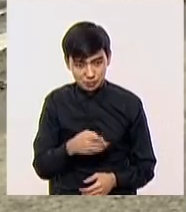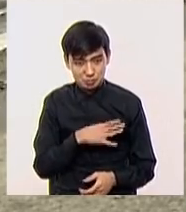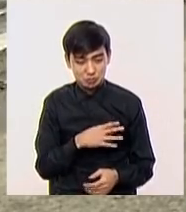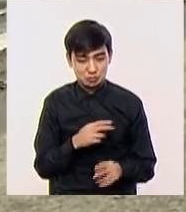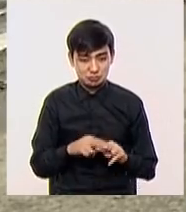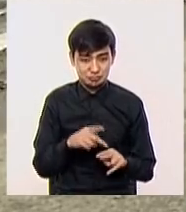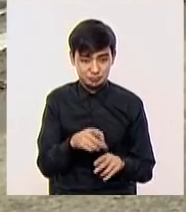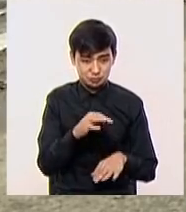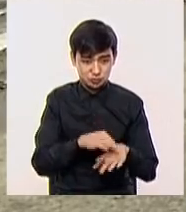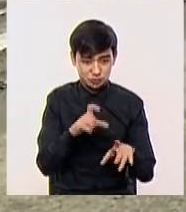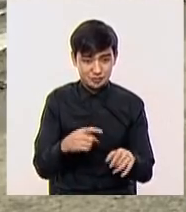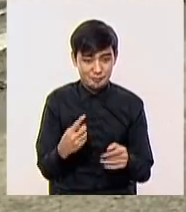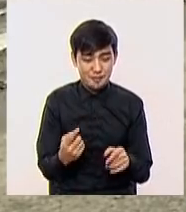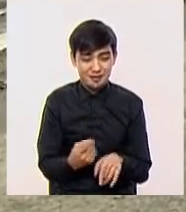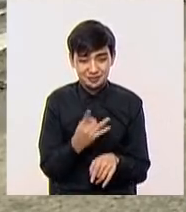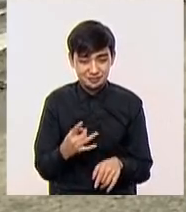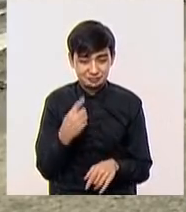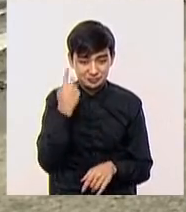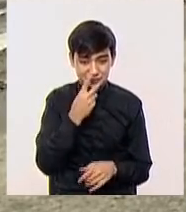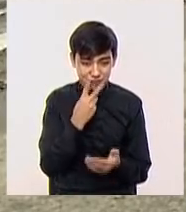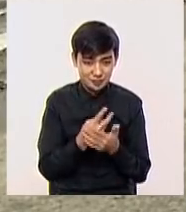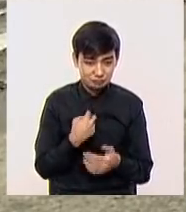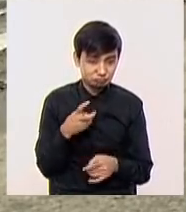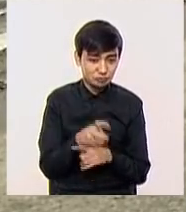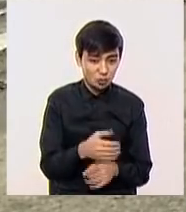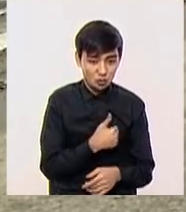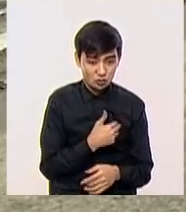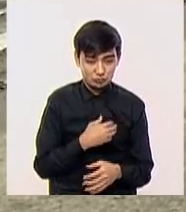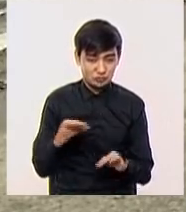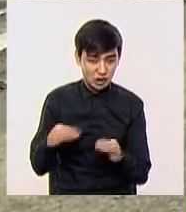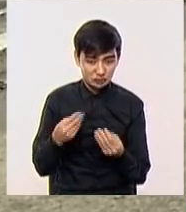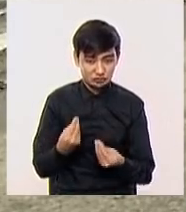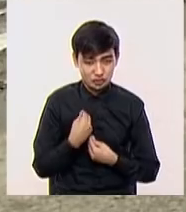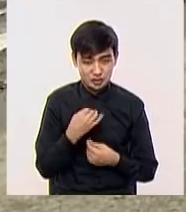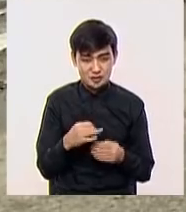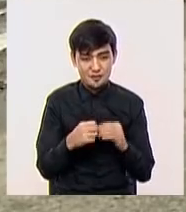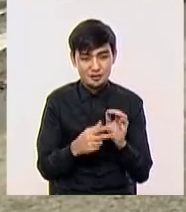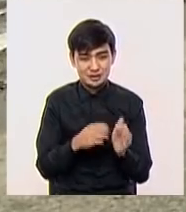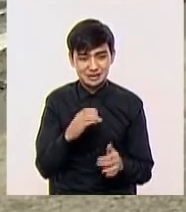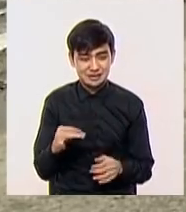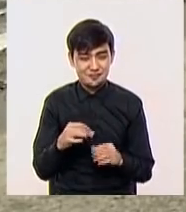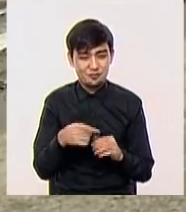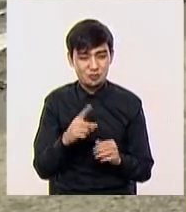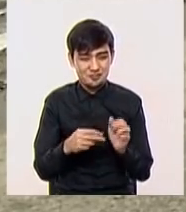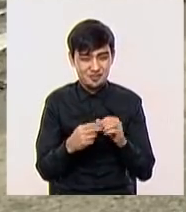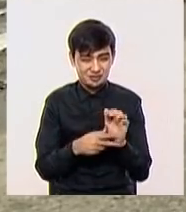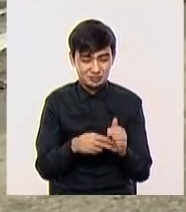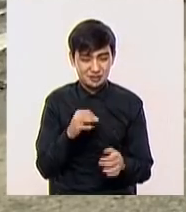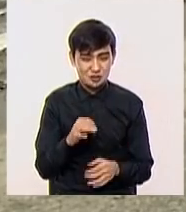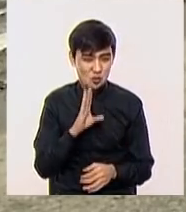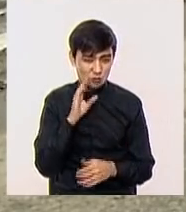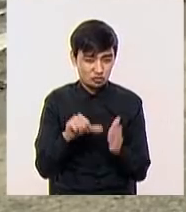жаралыларды ең болмаса жүзін бір рет көруге мұрсат берсін дейді мұнда жиналғандар. C-18 мекемесінің алдына таңғы 6-дан келгендердің